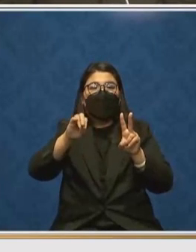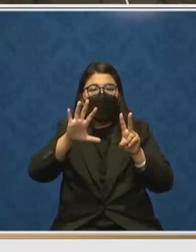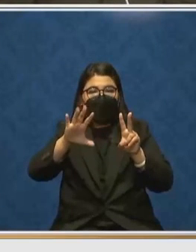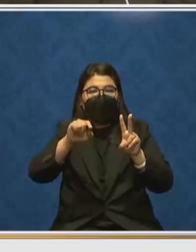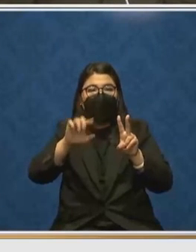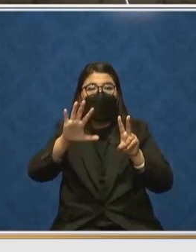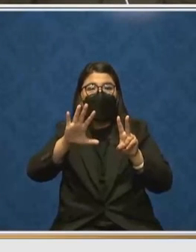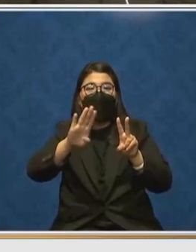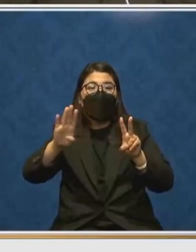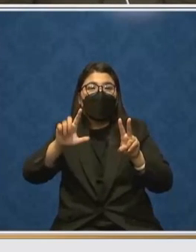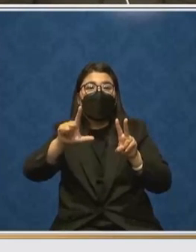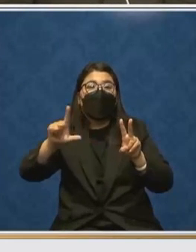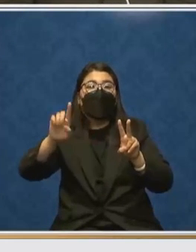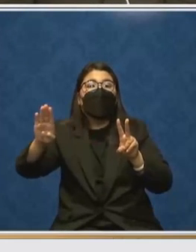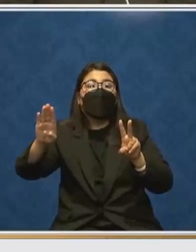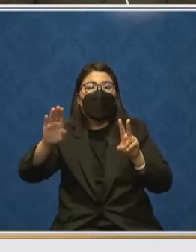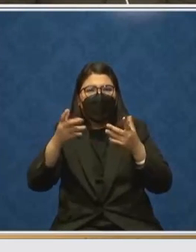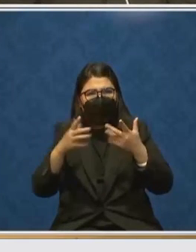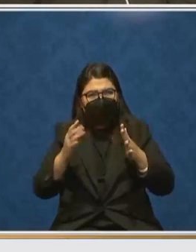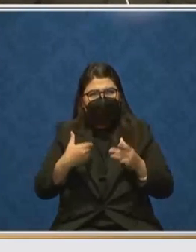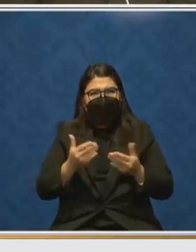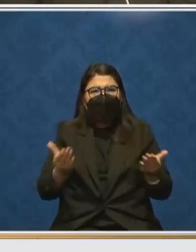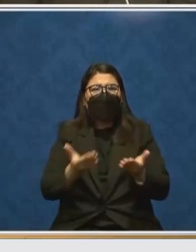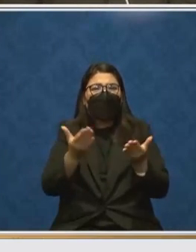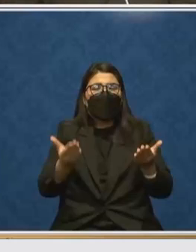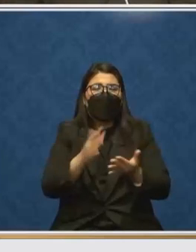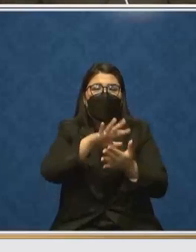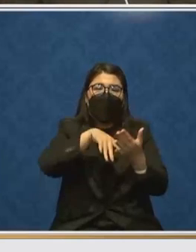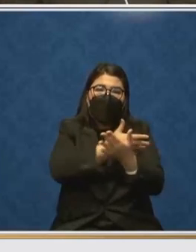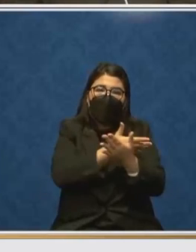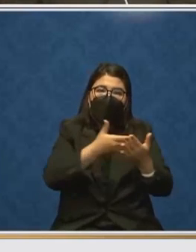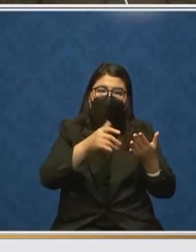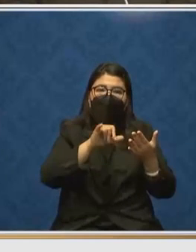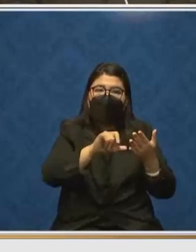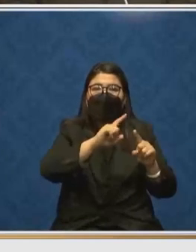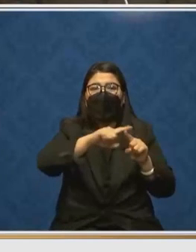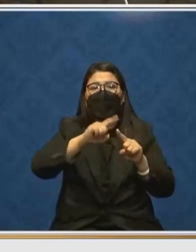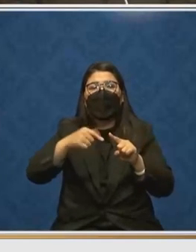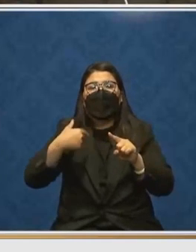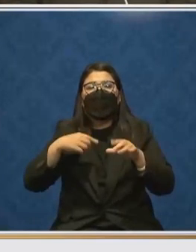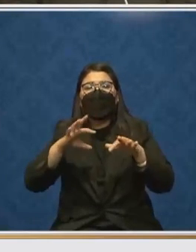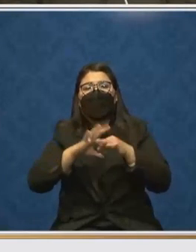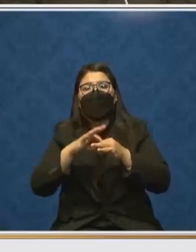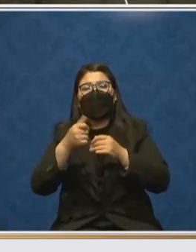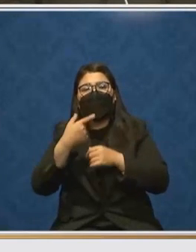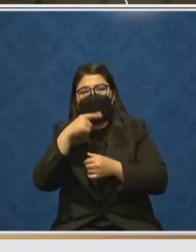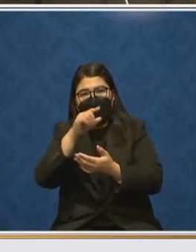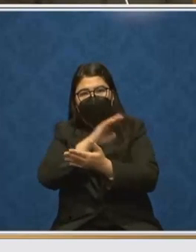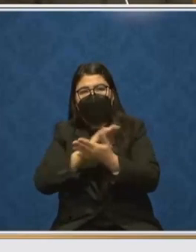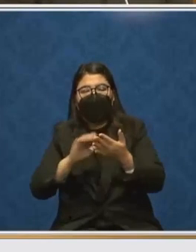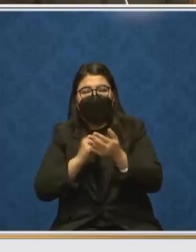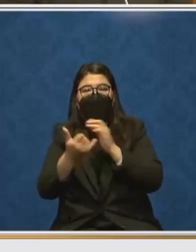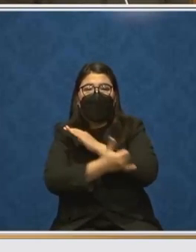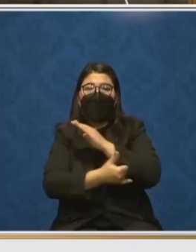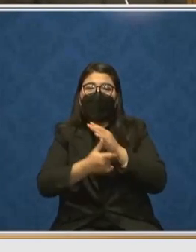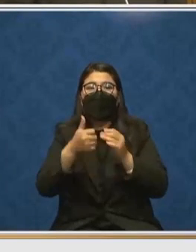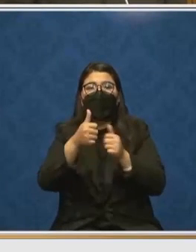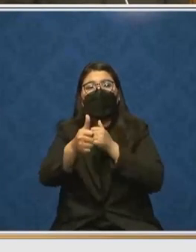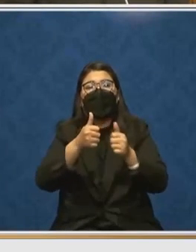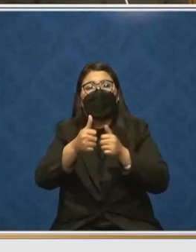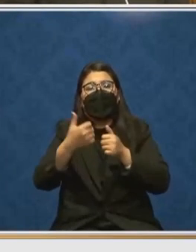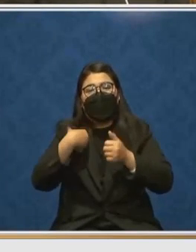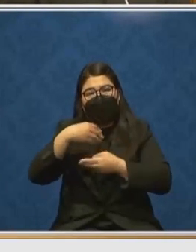23,775.5 ล้านบาทเพื่อสนับสนุนเป้าหมายยุทธศาสตร์ด้านการสร้างความสามารถในการแข่งขันของประเทศให้เศรษฐกิจเติบโตอย่